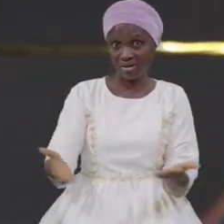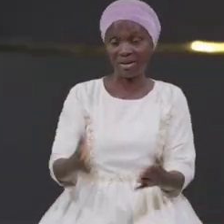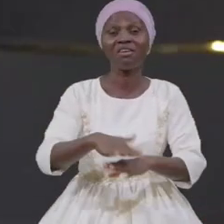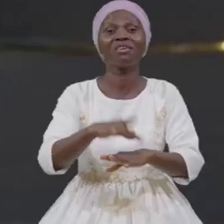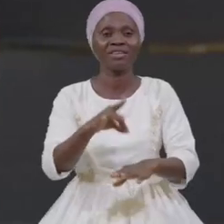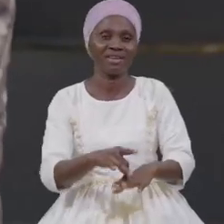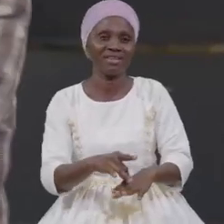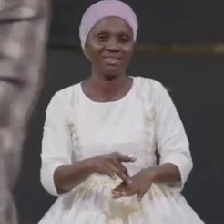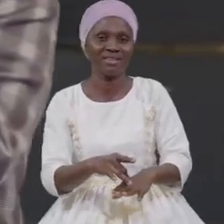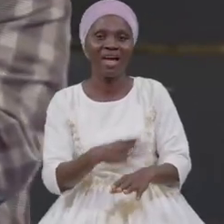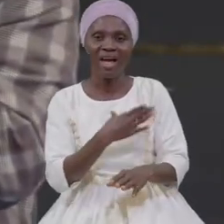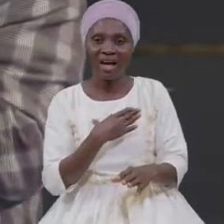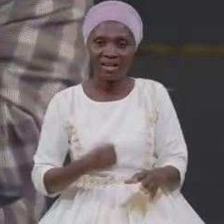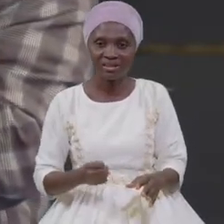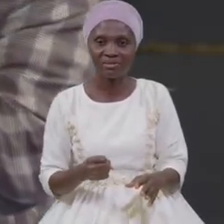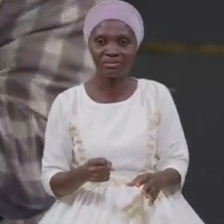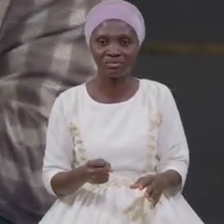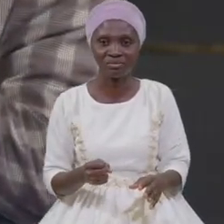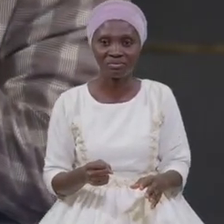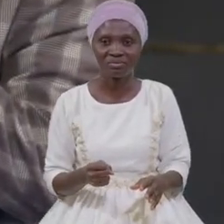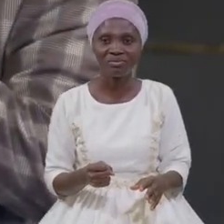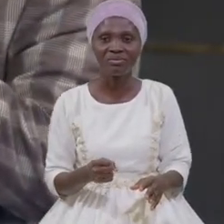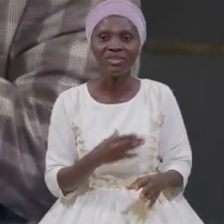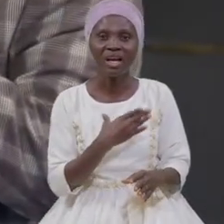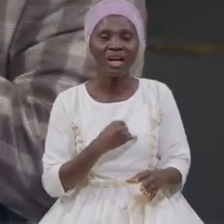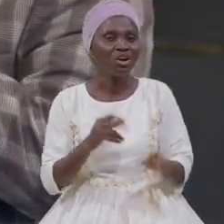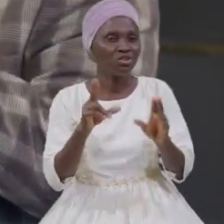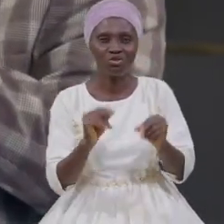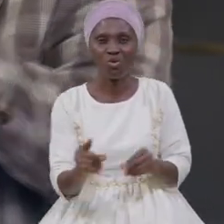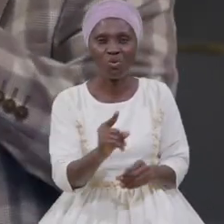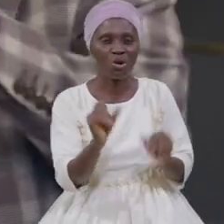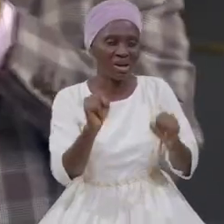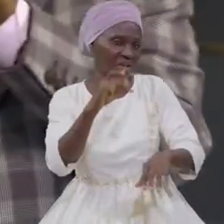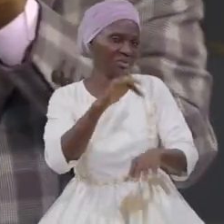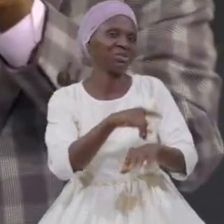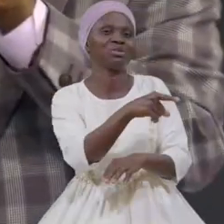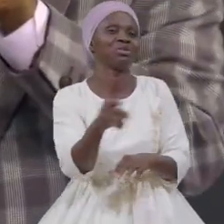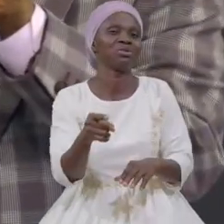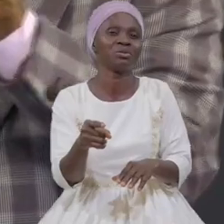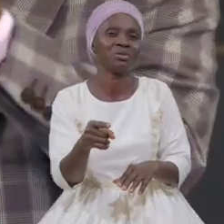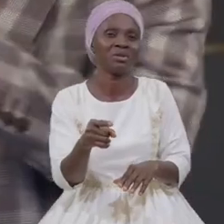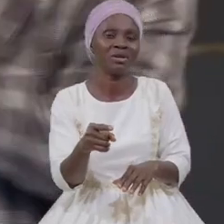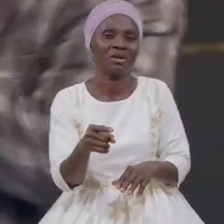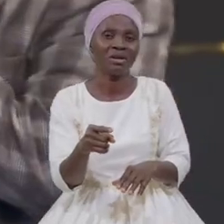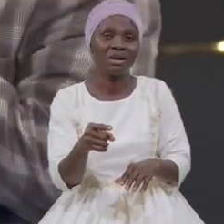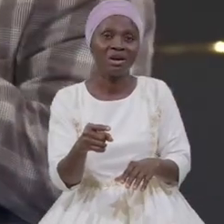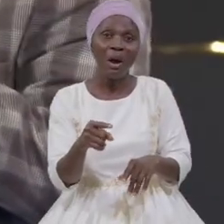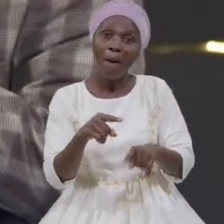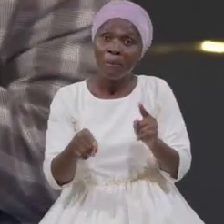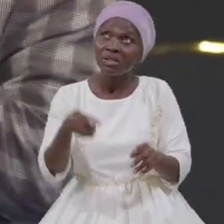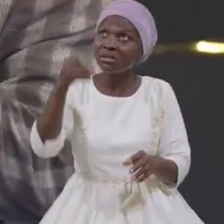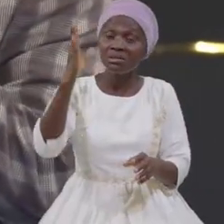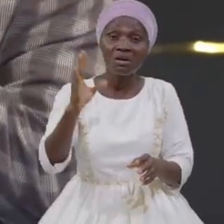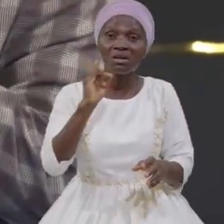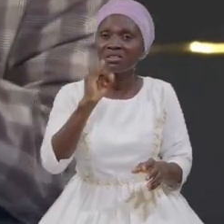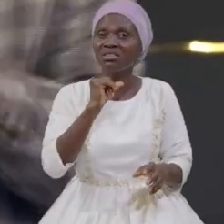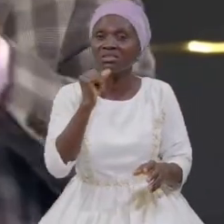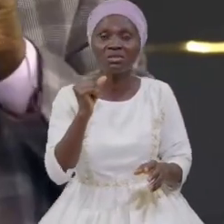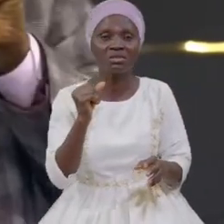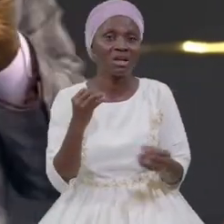ah, tel, ah non, comment est-ce qu'on peut le toucher? Il est intouchable, hein? Mais Dieu n'a pas peur de